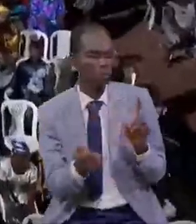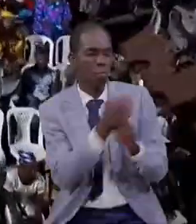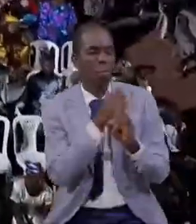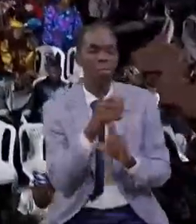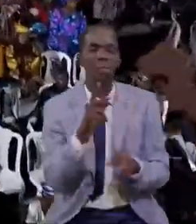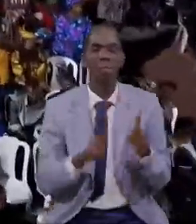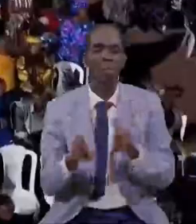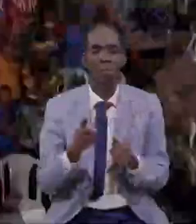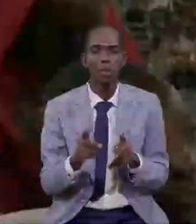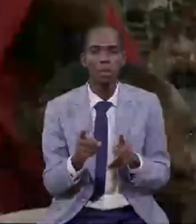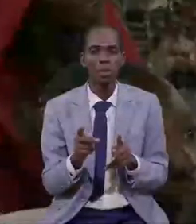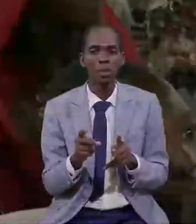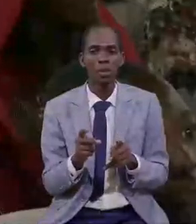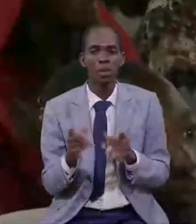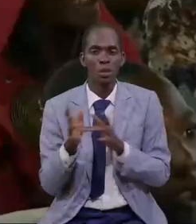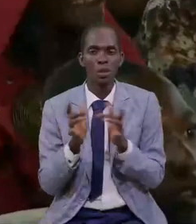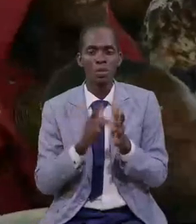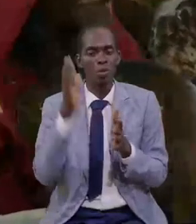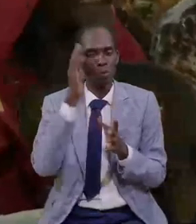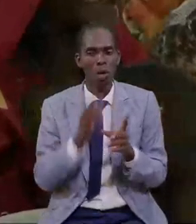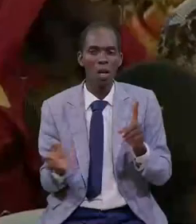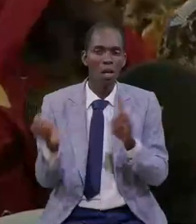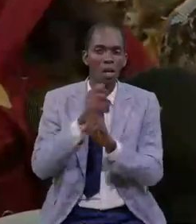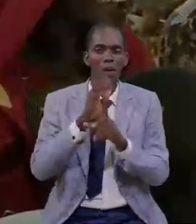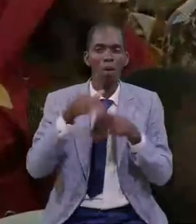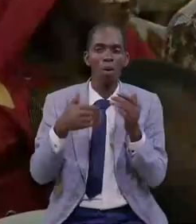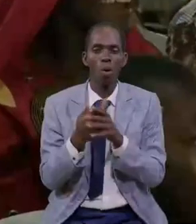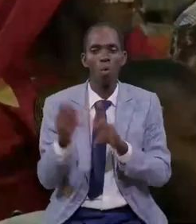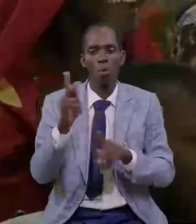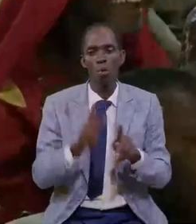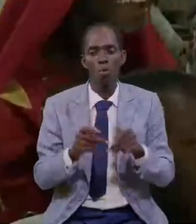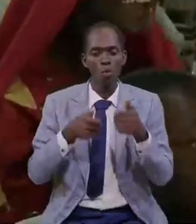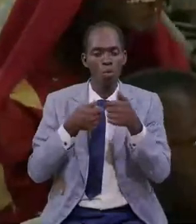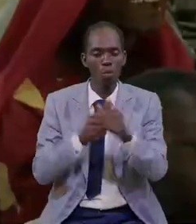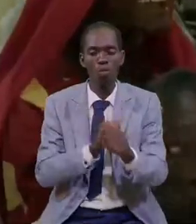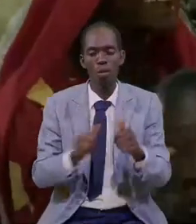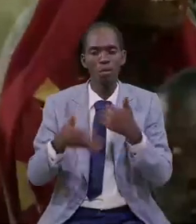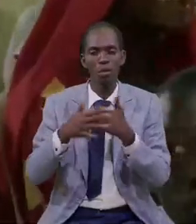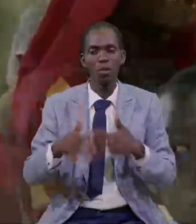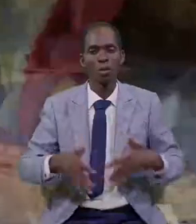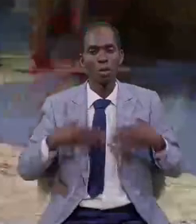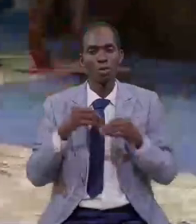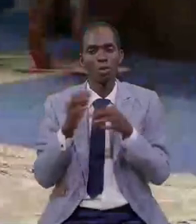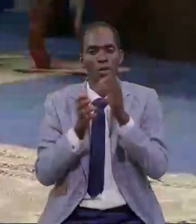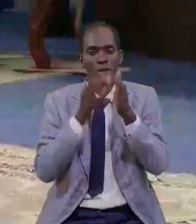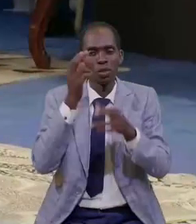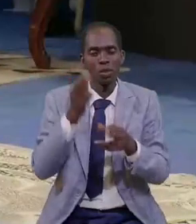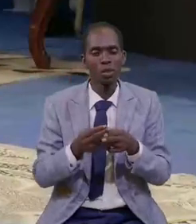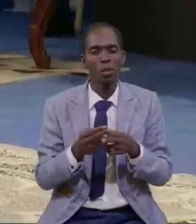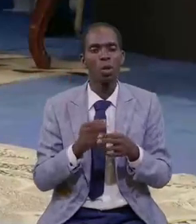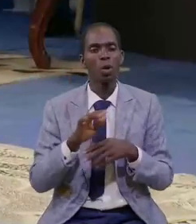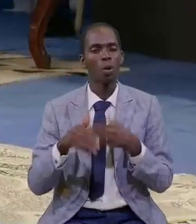attrapé il va attraper toutous ce qui t'attrape tous ceux qui pensent qu'ils sont trop gros